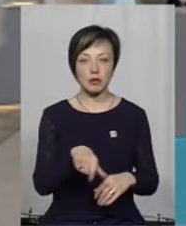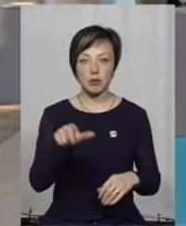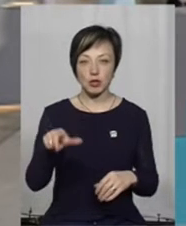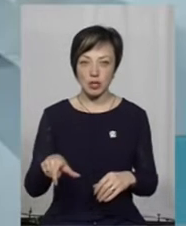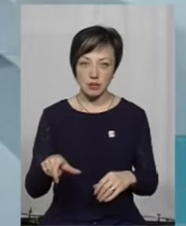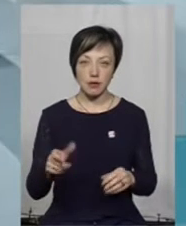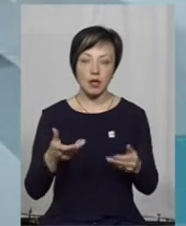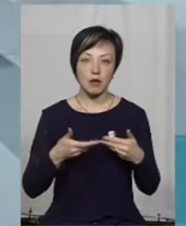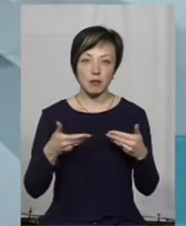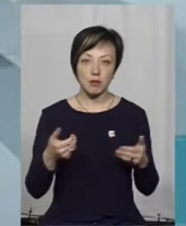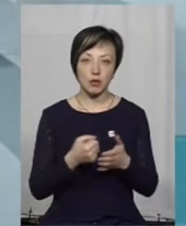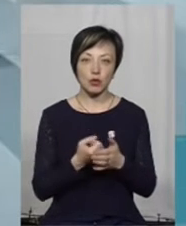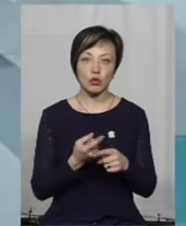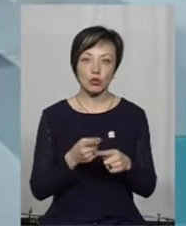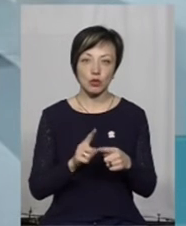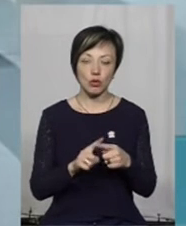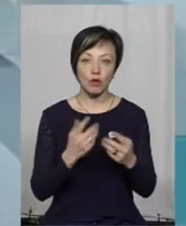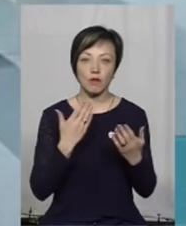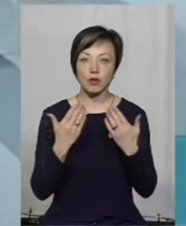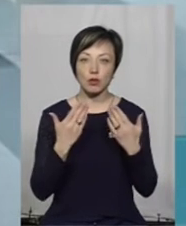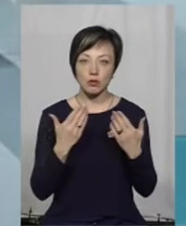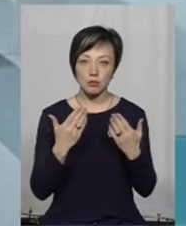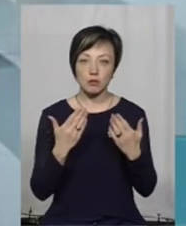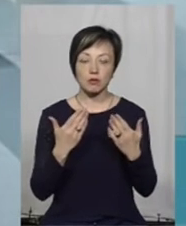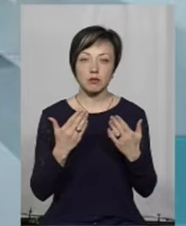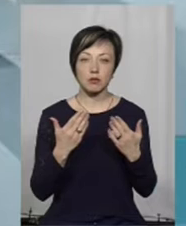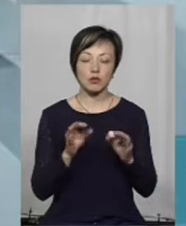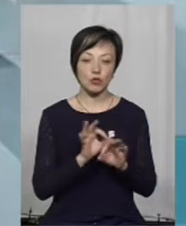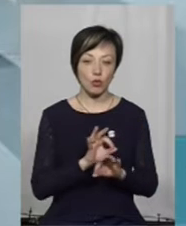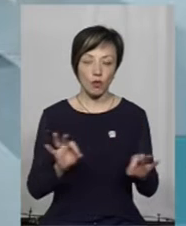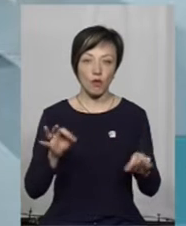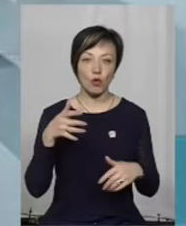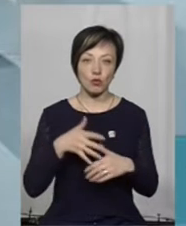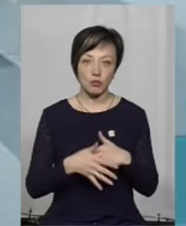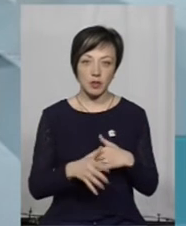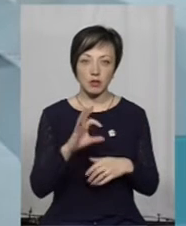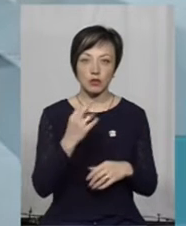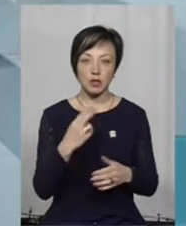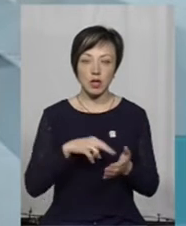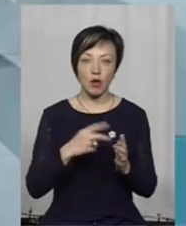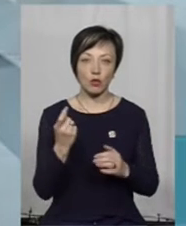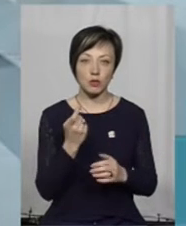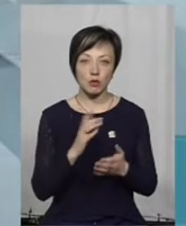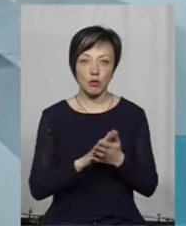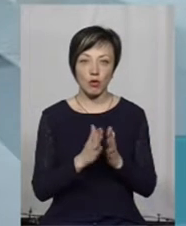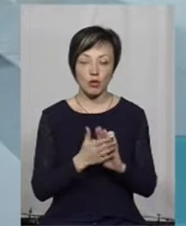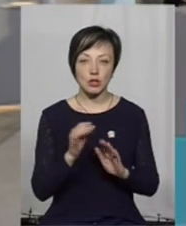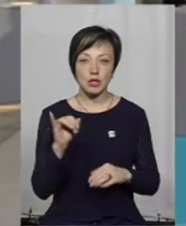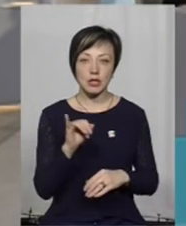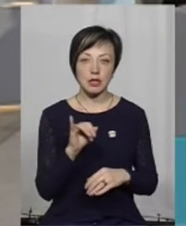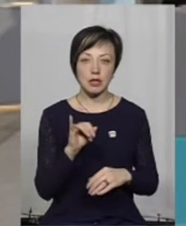мешканців. Ми до цього відносимося доцільно, тому що ми чудово розуміємо і соціально-економічне положення,